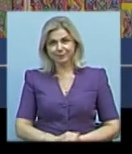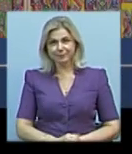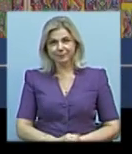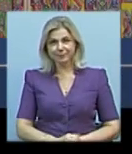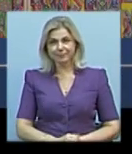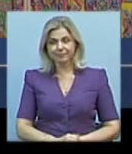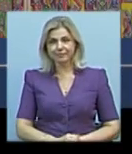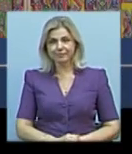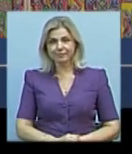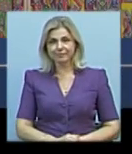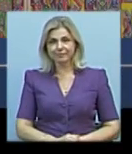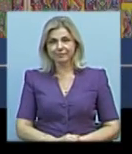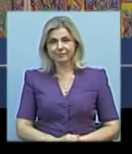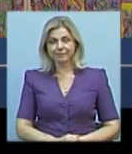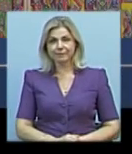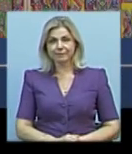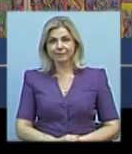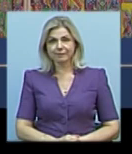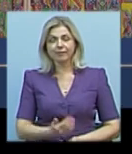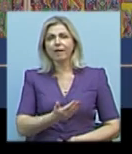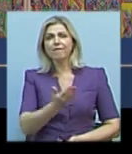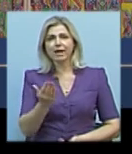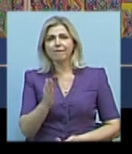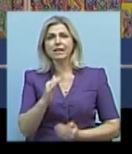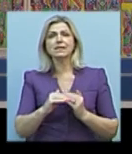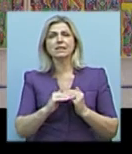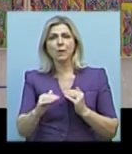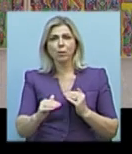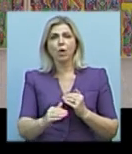От ви в степу, ви в